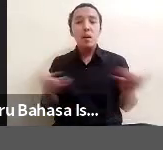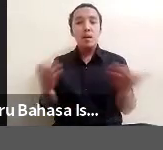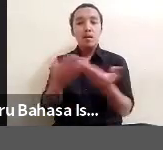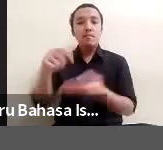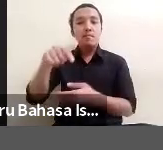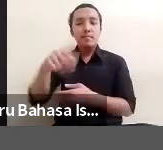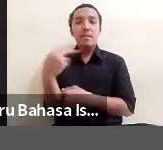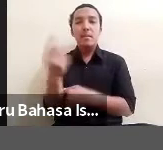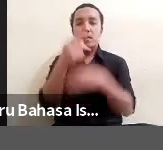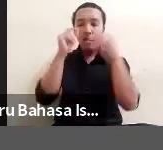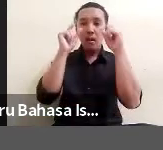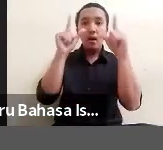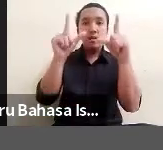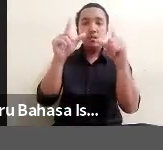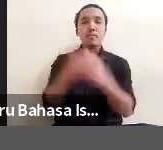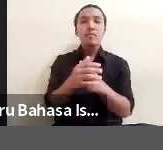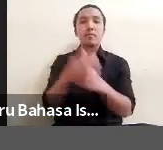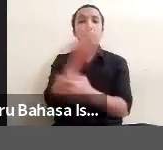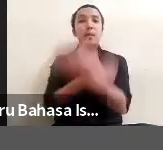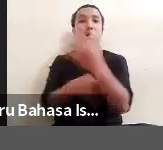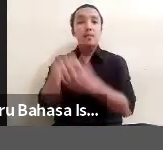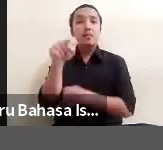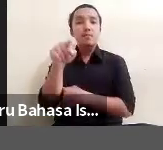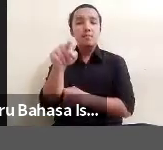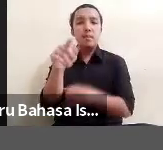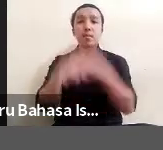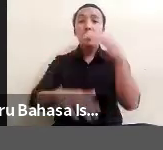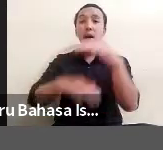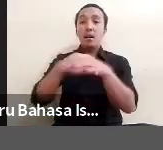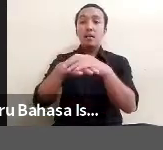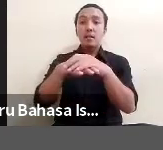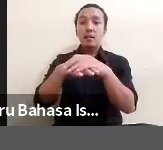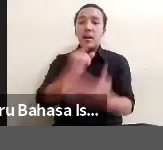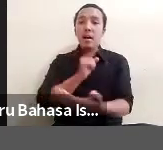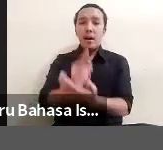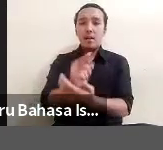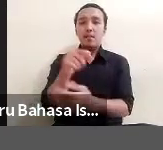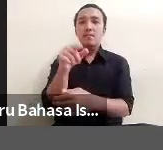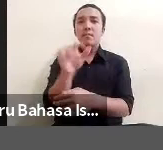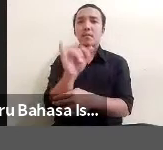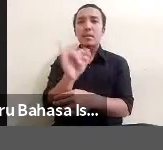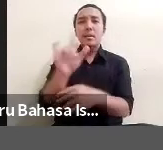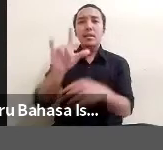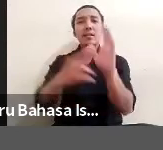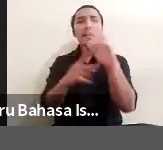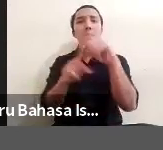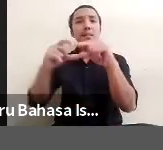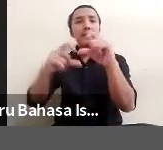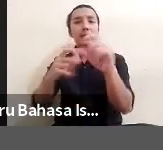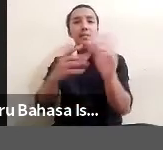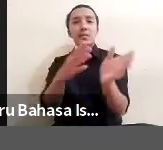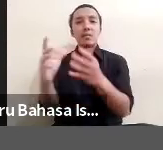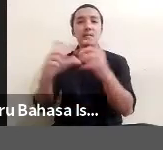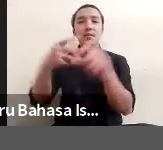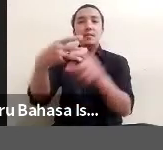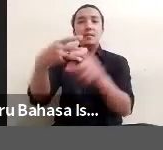pemenuhan haknya lintas sektor. Kalau kita mau bicara pendidikan, kita tidak akan bertemu dengan dinas sosial, tapi kita bertemu dengan